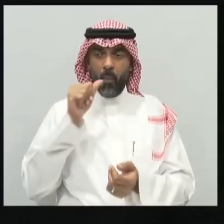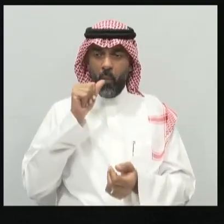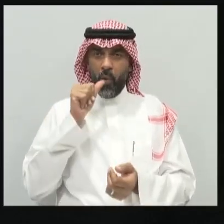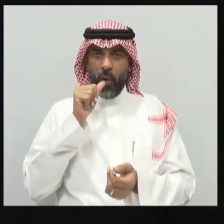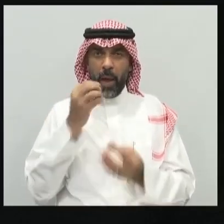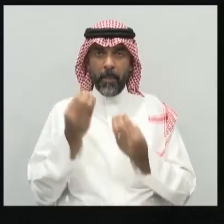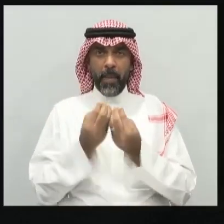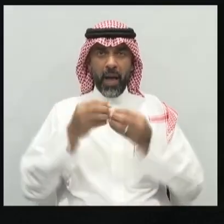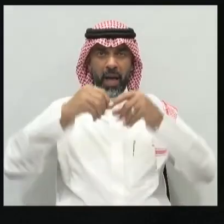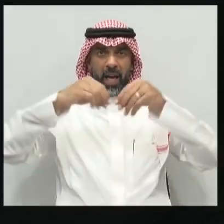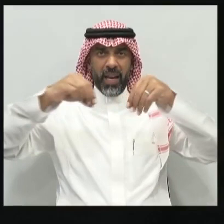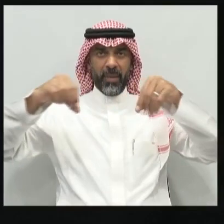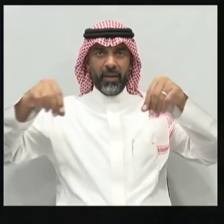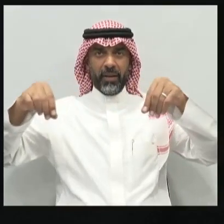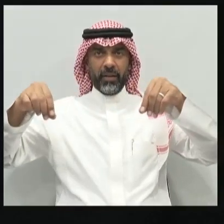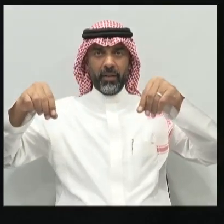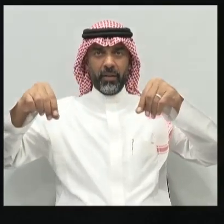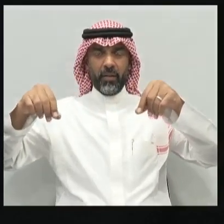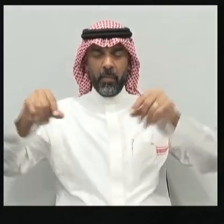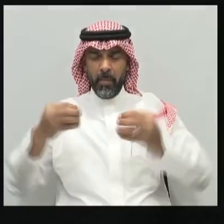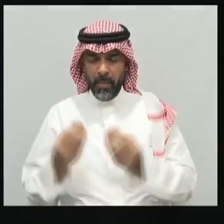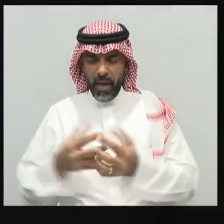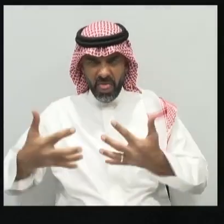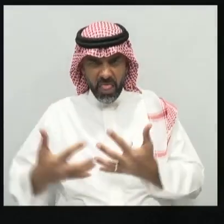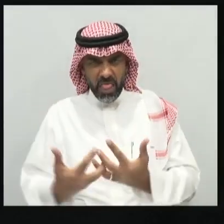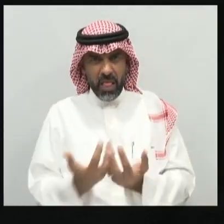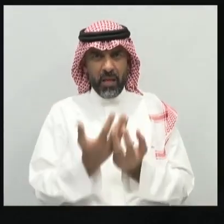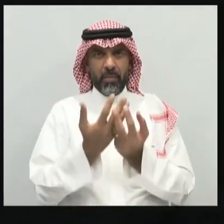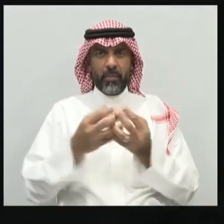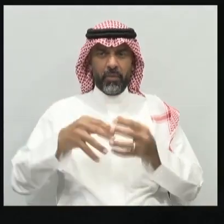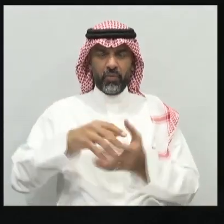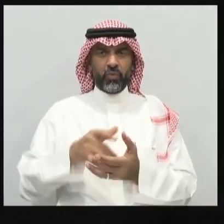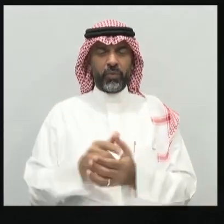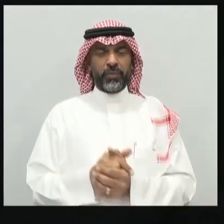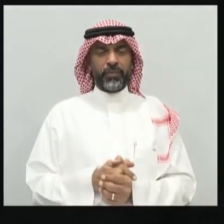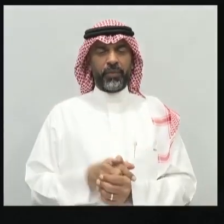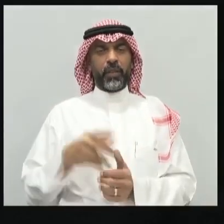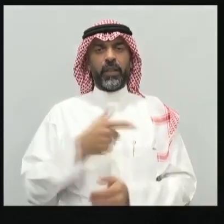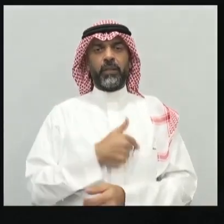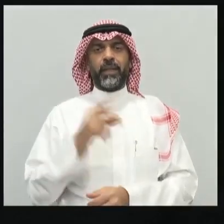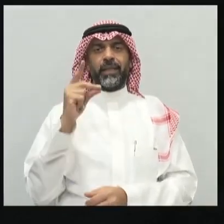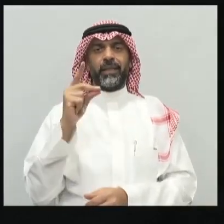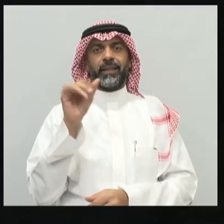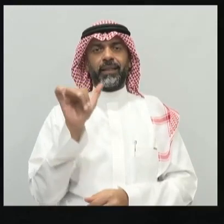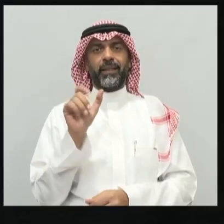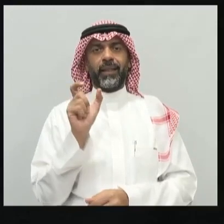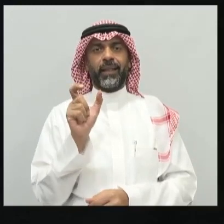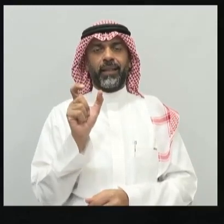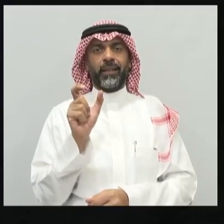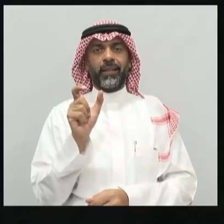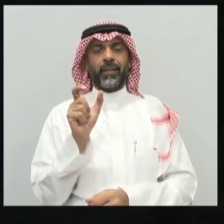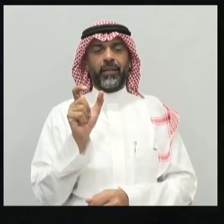ورمل اذا سو حط الماء والرمل مع بعض ششو نسميه مزين نسميه الطين طيب